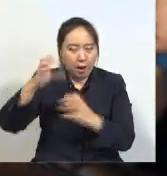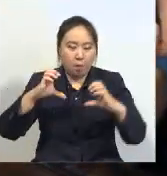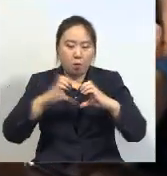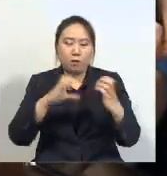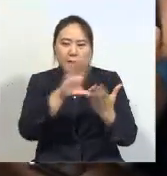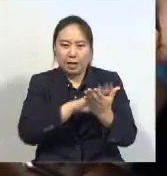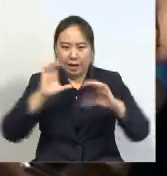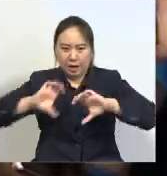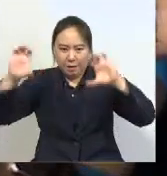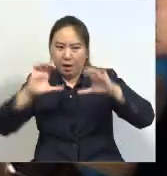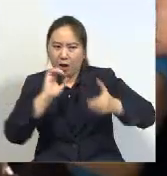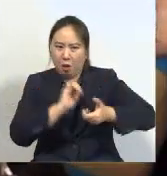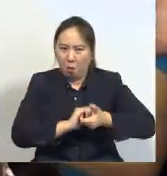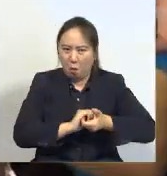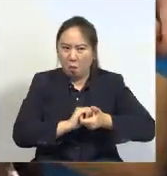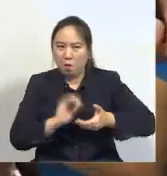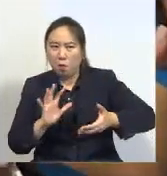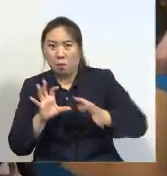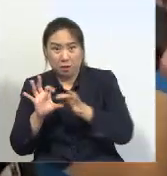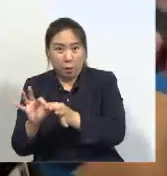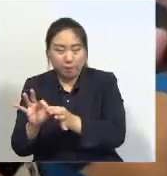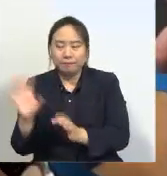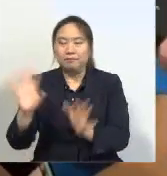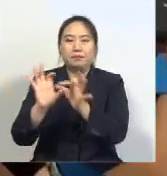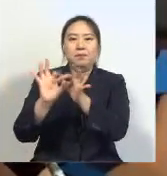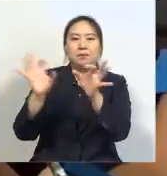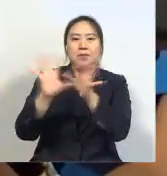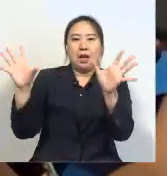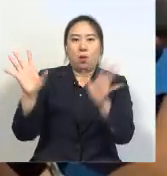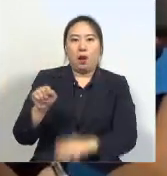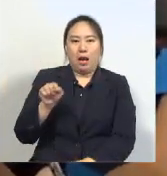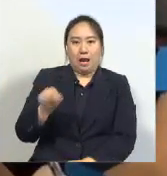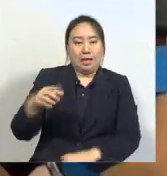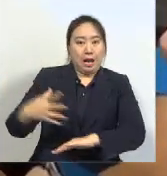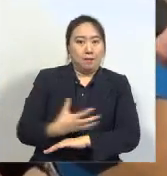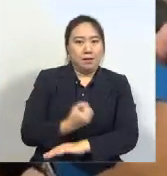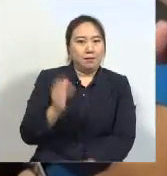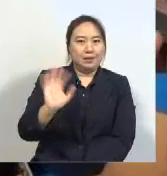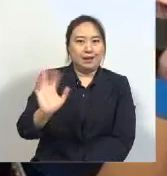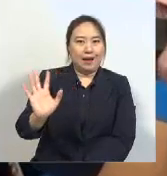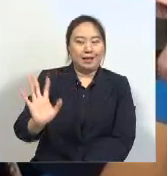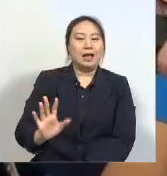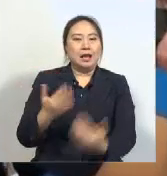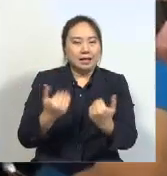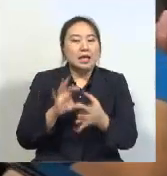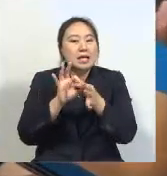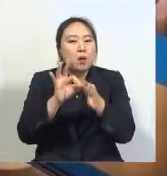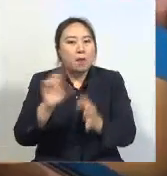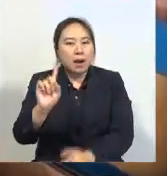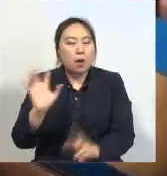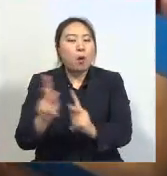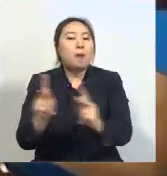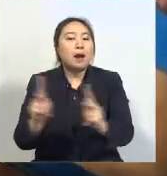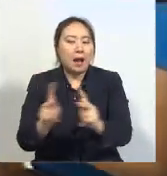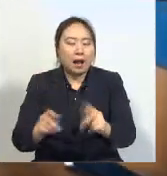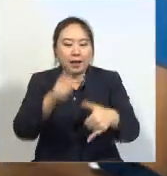คภูมิใจไทยนั้นนายอนุทินยืนยันว่าเป็นคนละเรื่องกันค่ะเรื่องนี้ไม่ใช่เรื่องการเมืองแต่เป็นการพิจารณาของคณะ